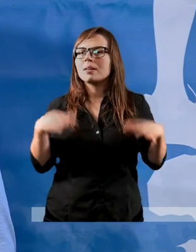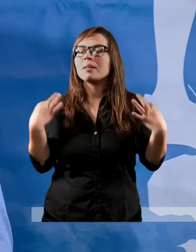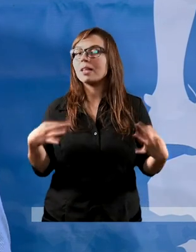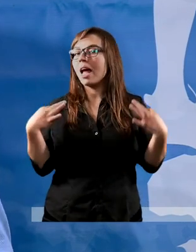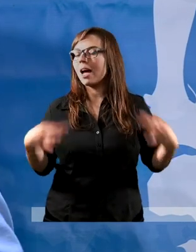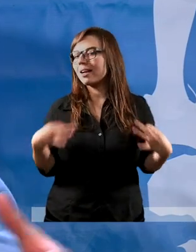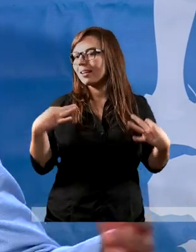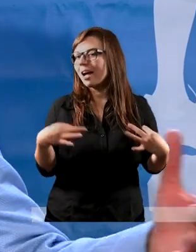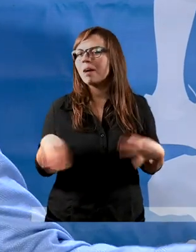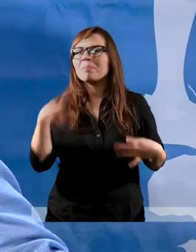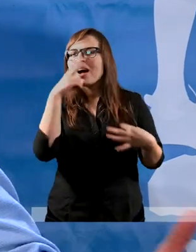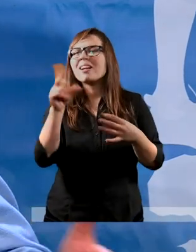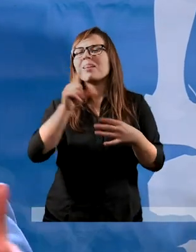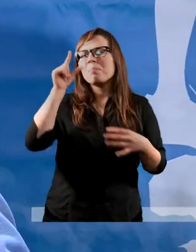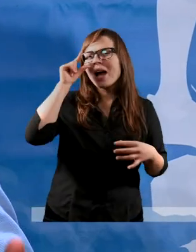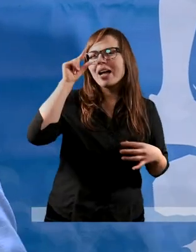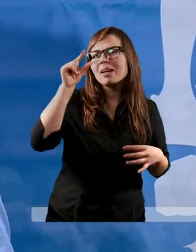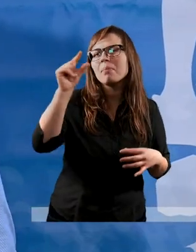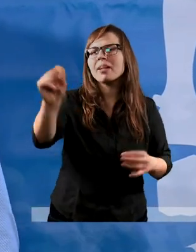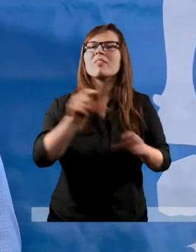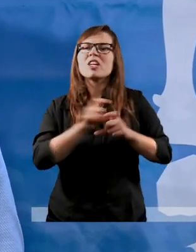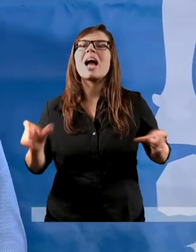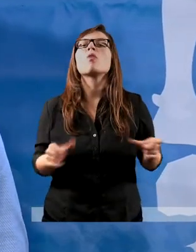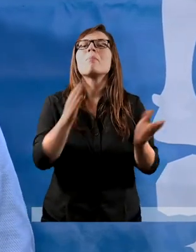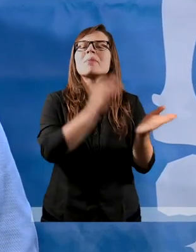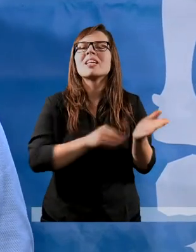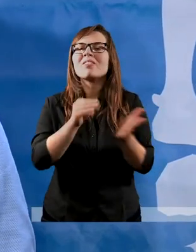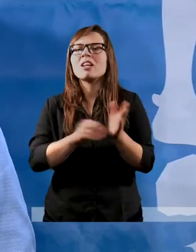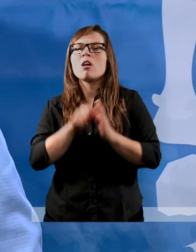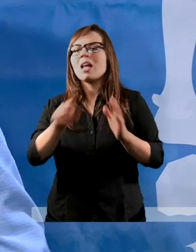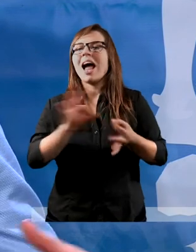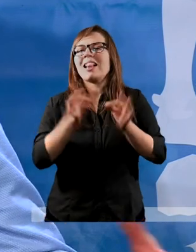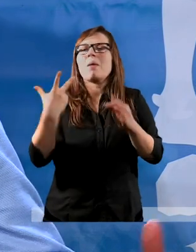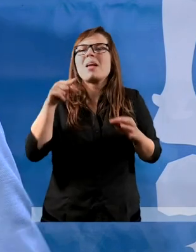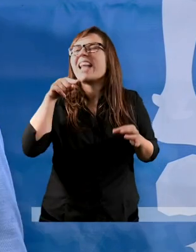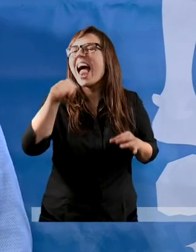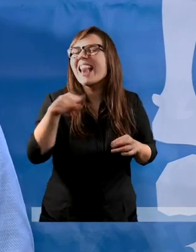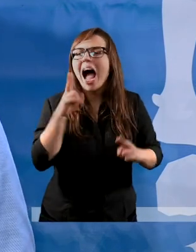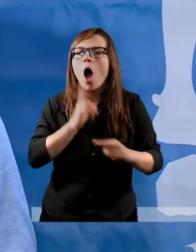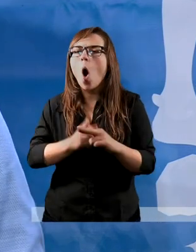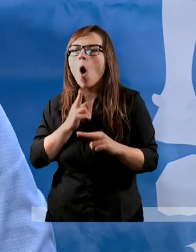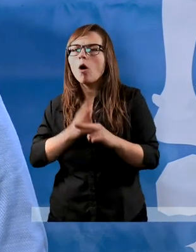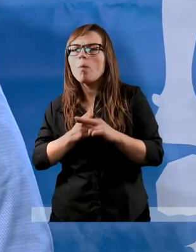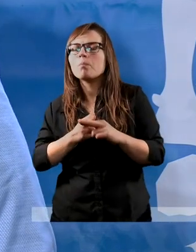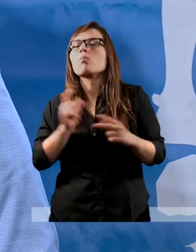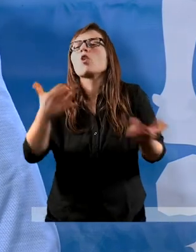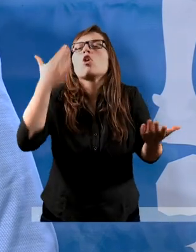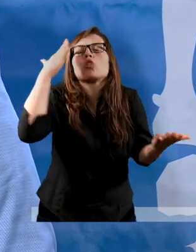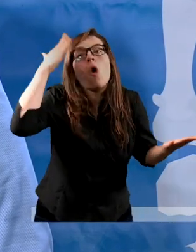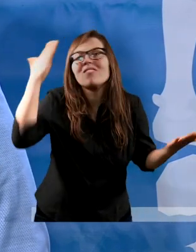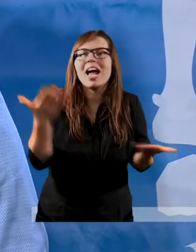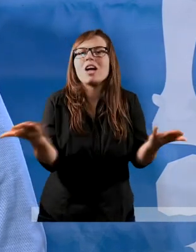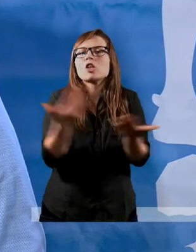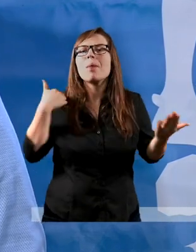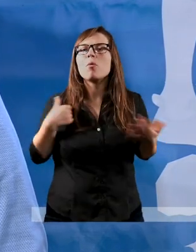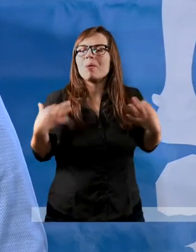Teraz, patrząc z perspektywy czasu, przyzwyczaiłem się do tego, ale gdyby nie ta choroba, kto wie, gdzie byłbym dzisiaj,